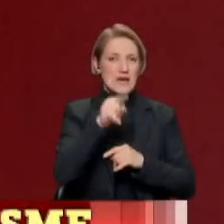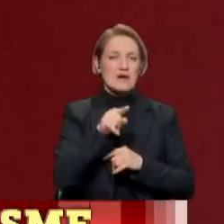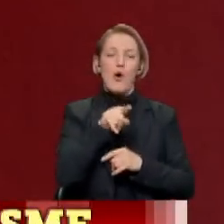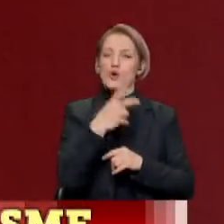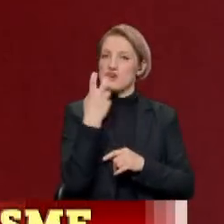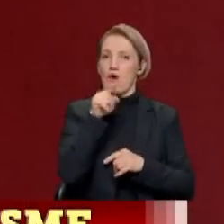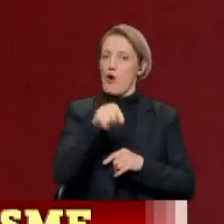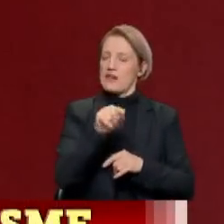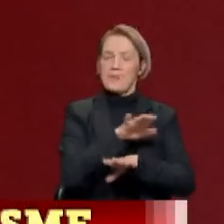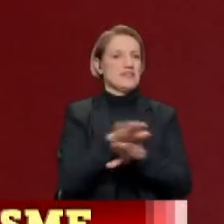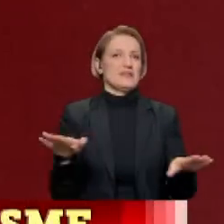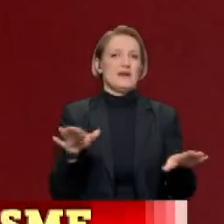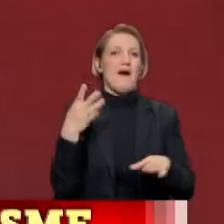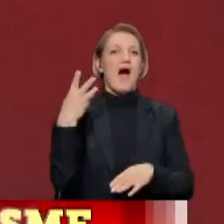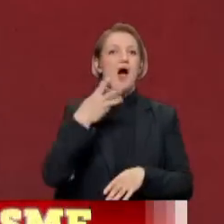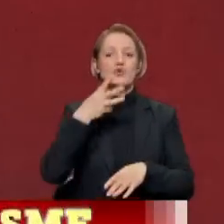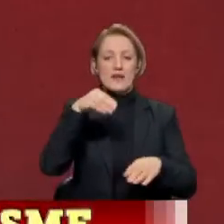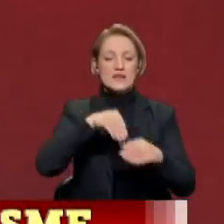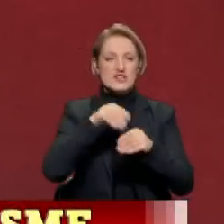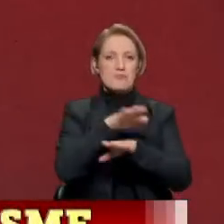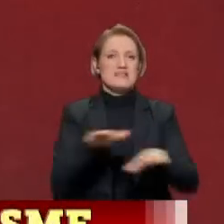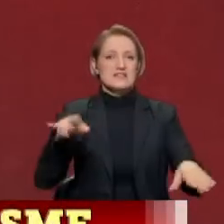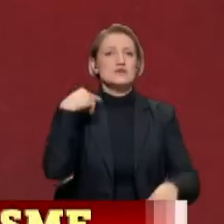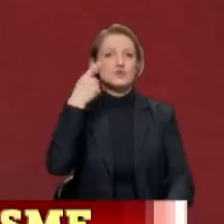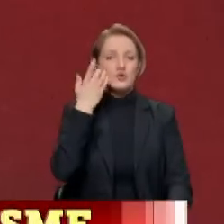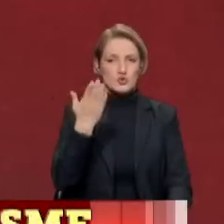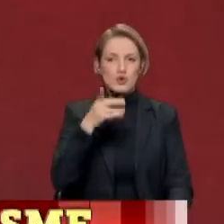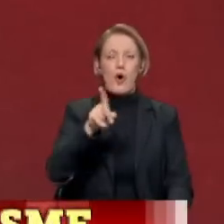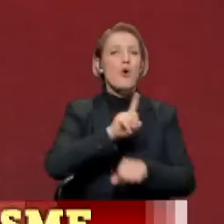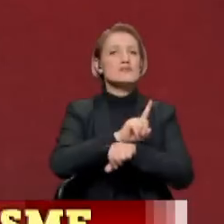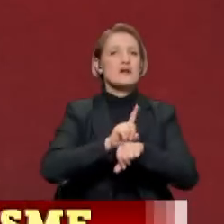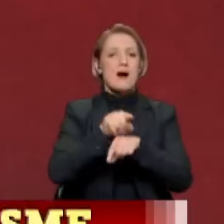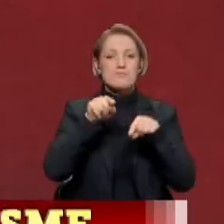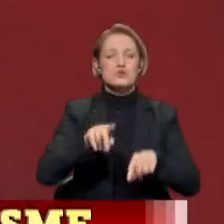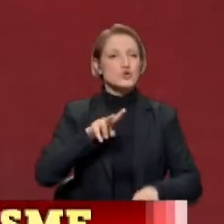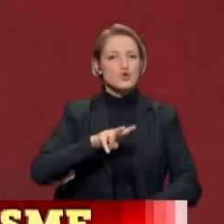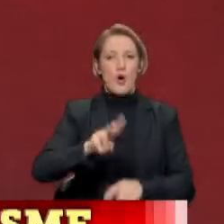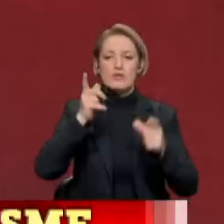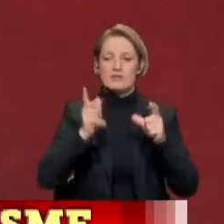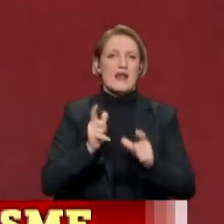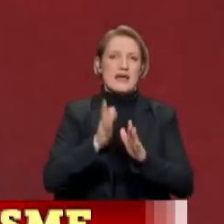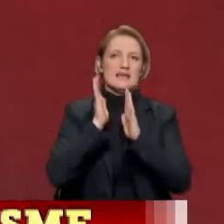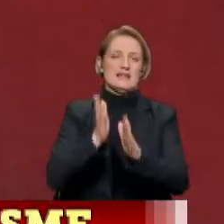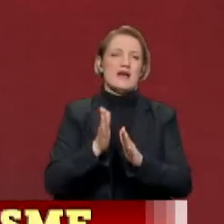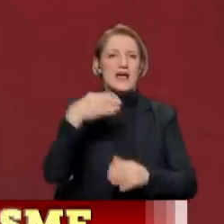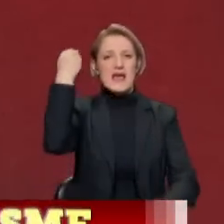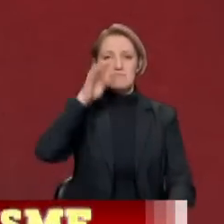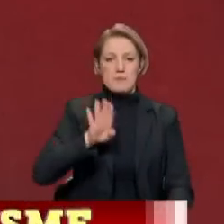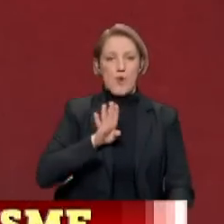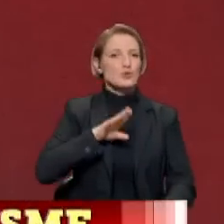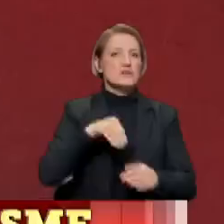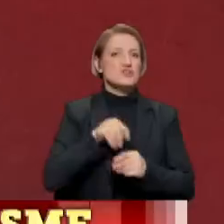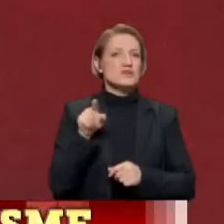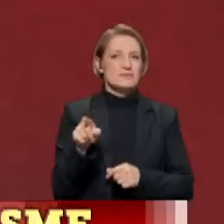bitti. Erdoğan için bittiğini düşünüyorsunuz. Evet. Peki o zaman bu yol nereye gider Ekrem İmamoğlu